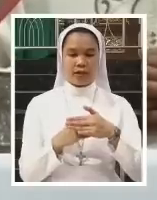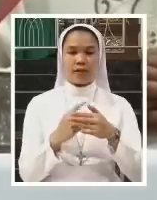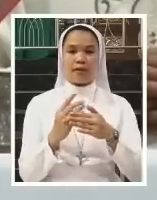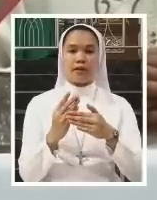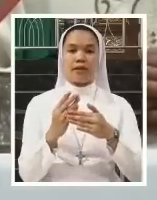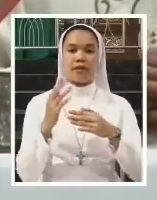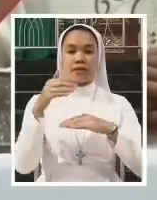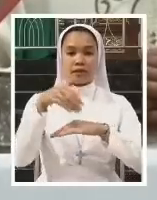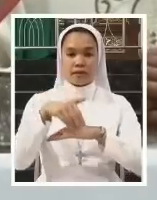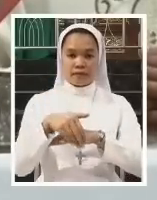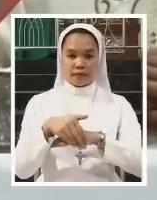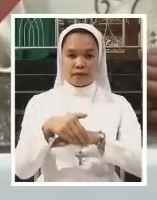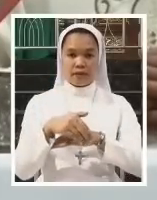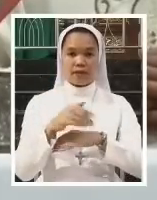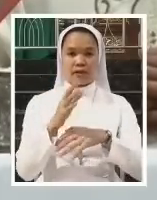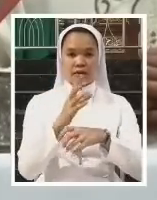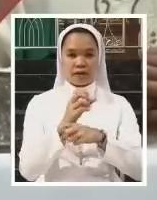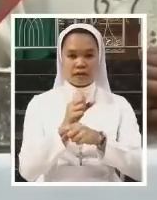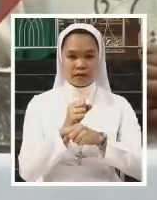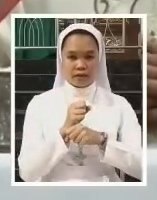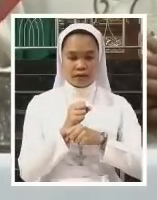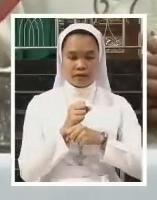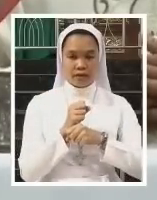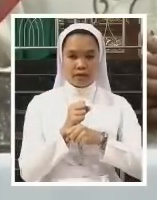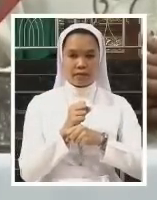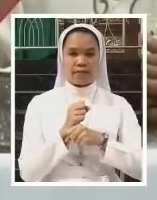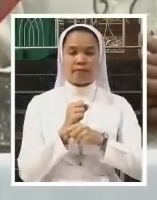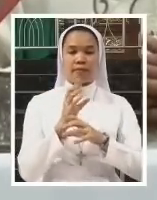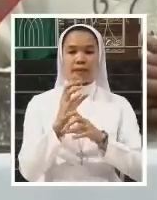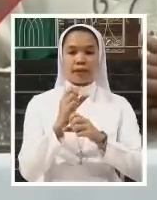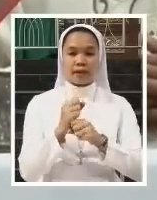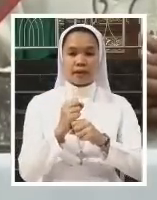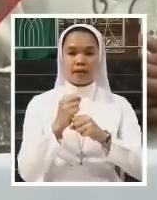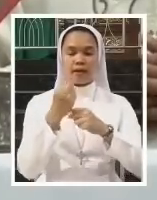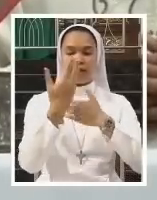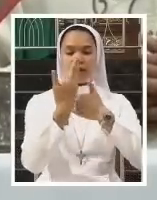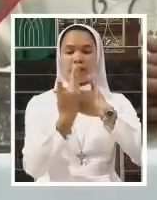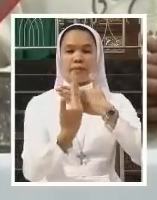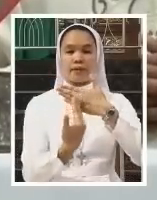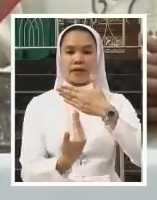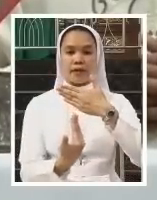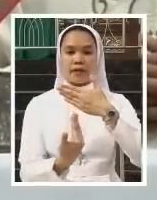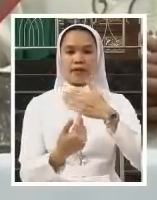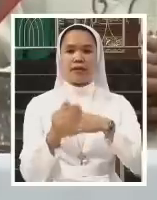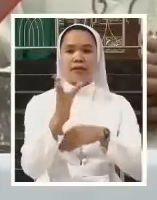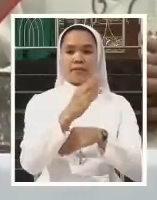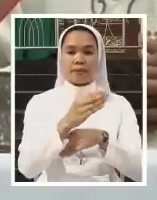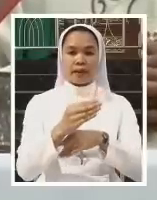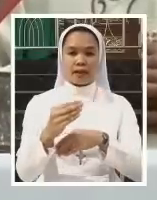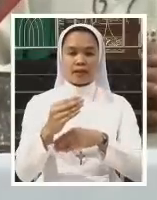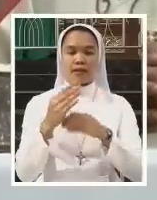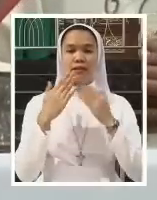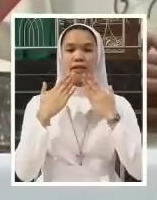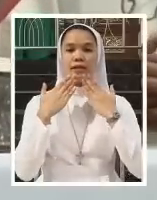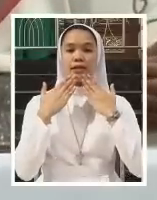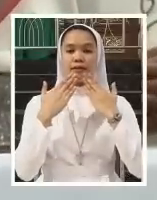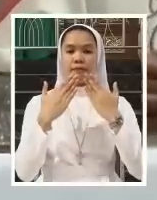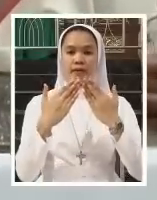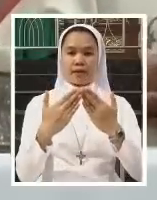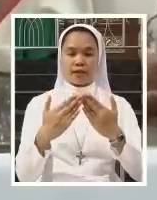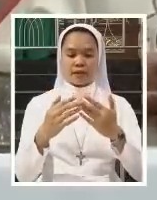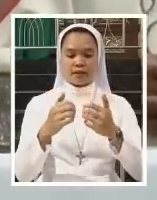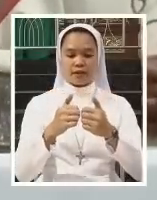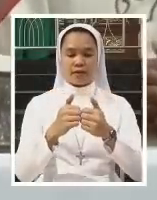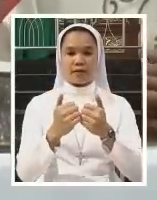Kanbanggi na siya pinasaluwiban, nagkuhanin tinapay, asin pagpasalamat